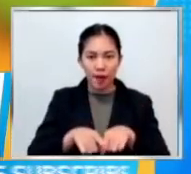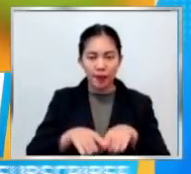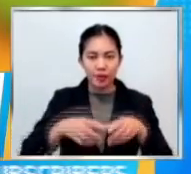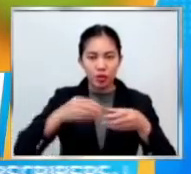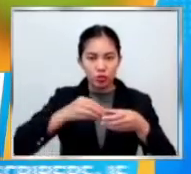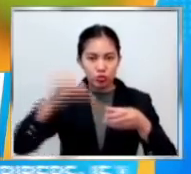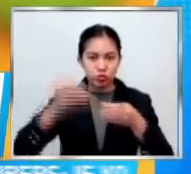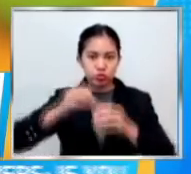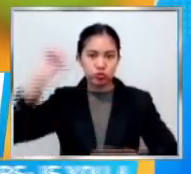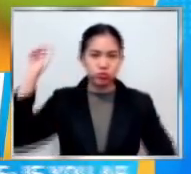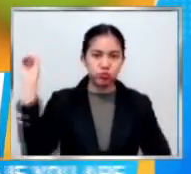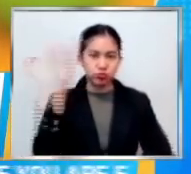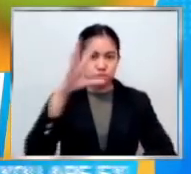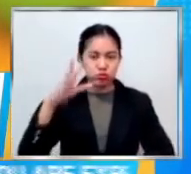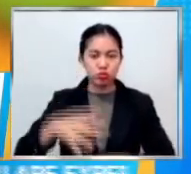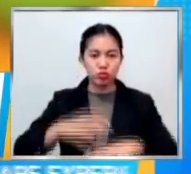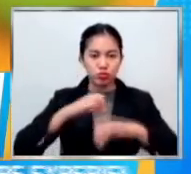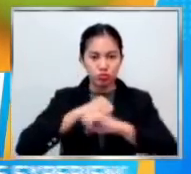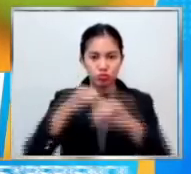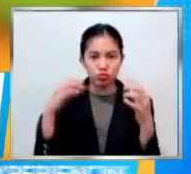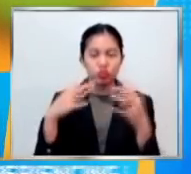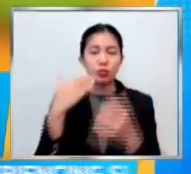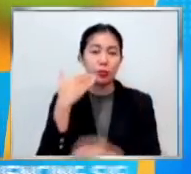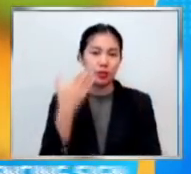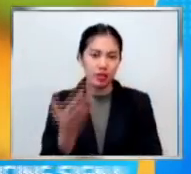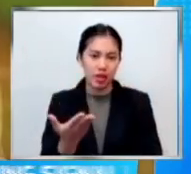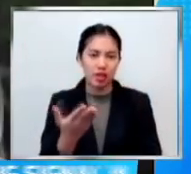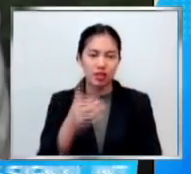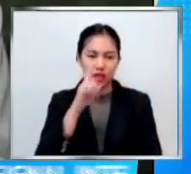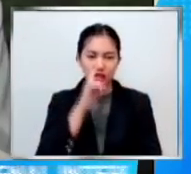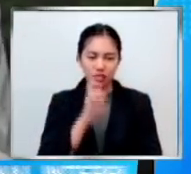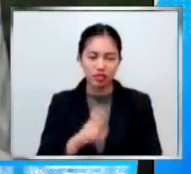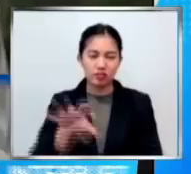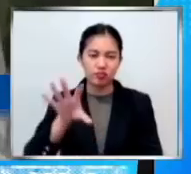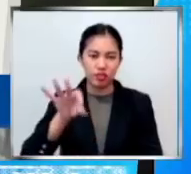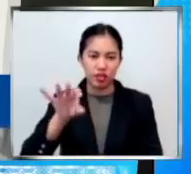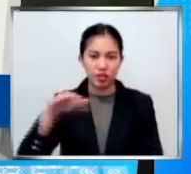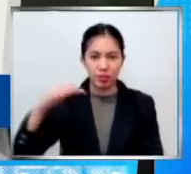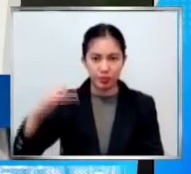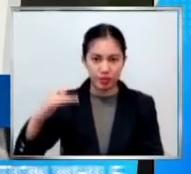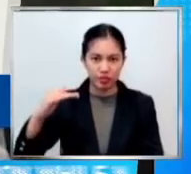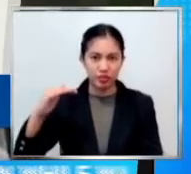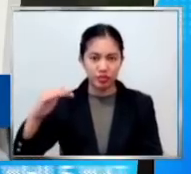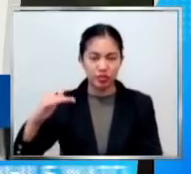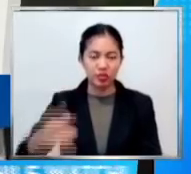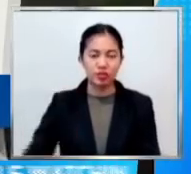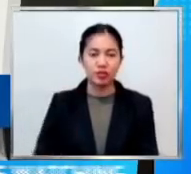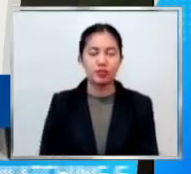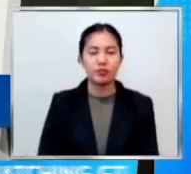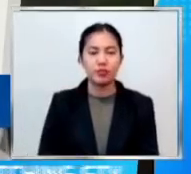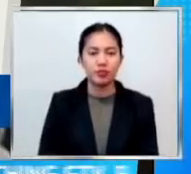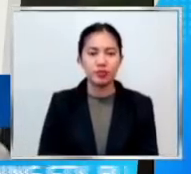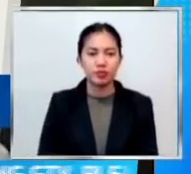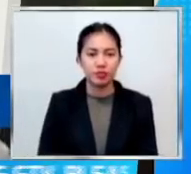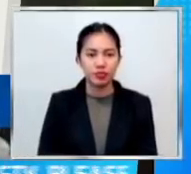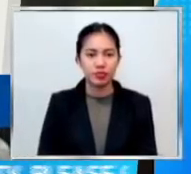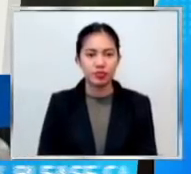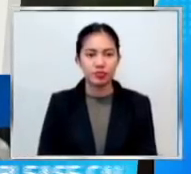para masugatan at bawian ng buhay ang 9 na taong gulang na bata. Hostil siya.